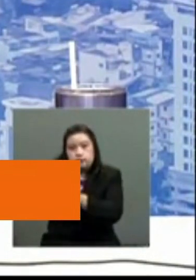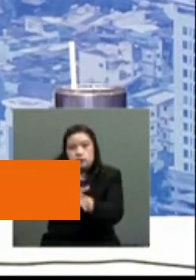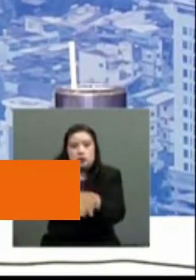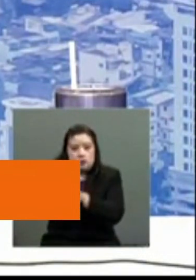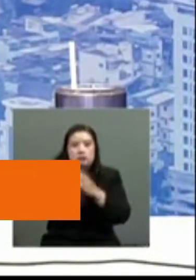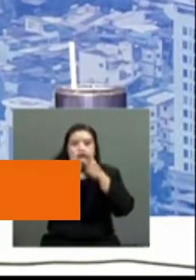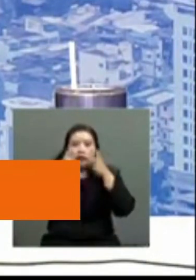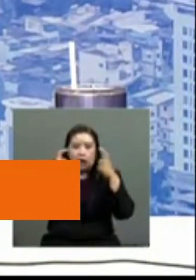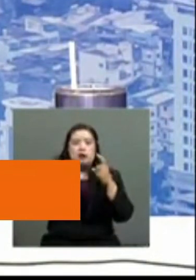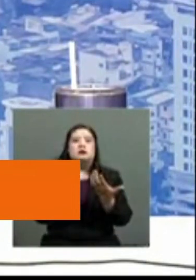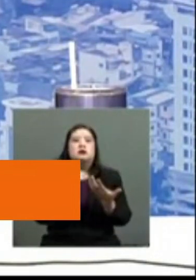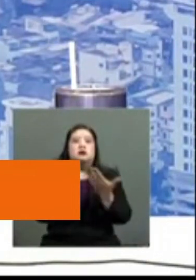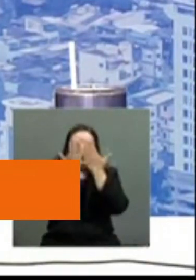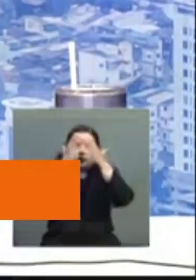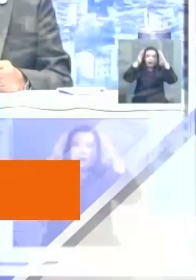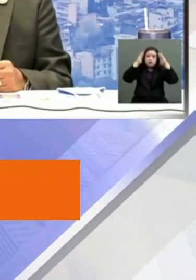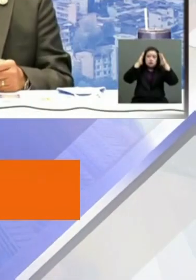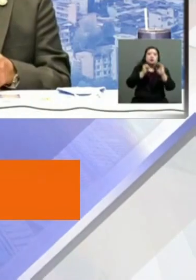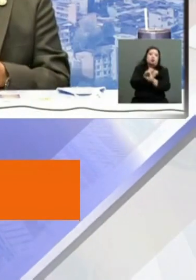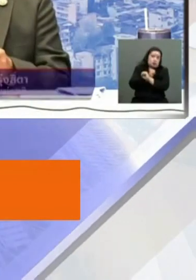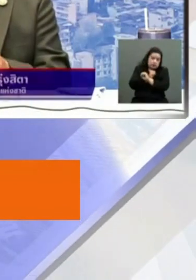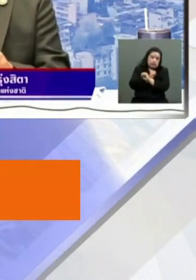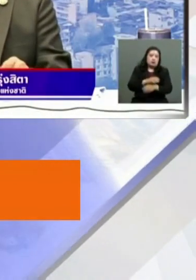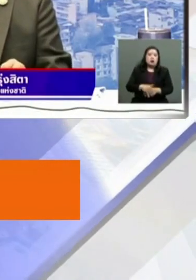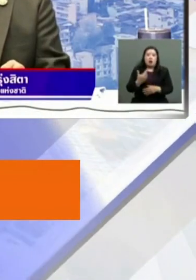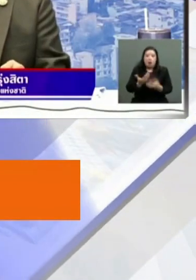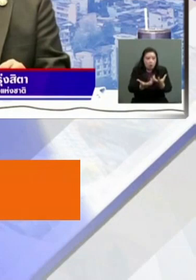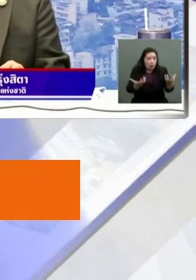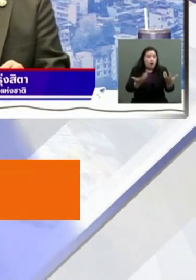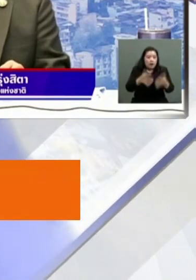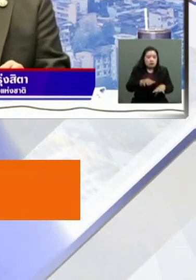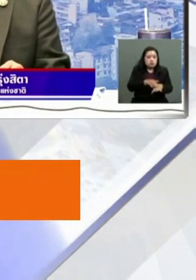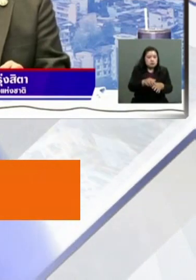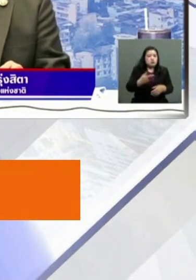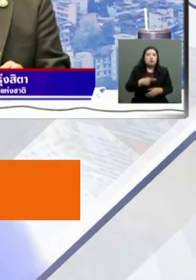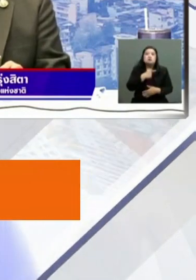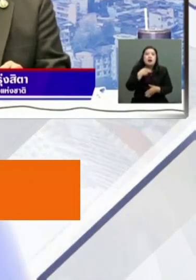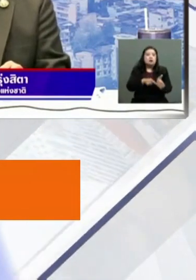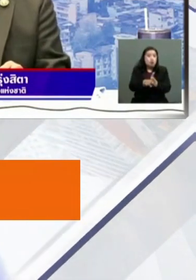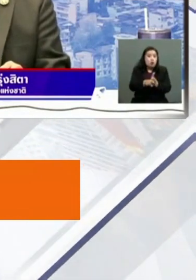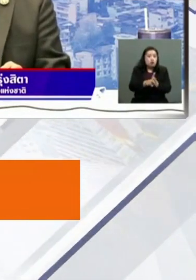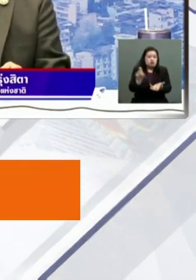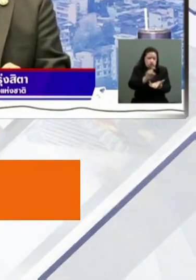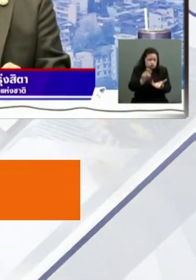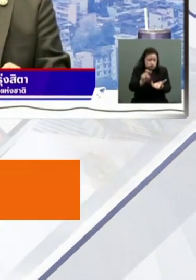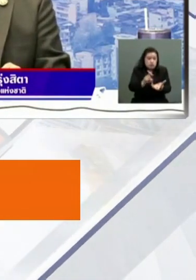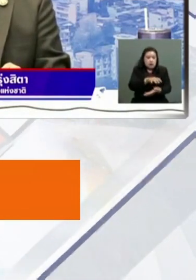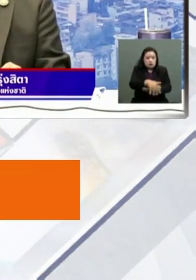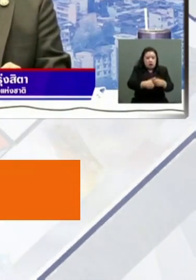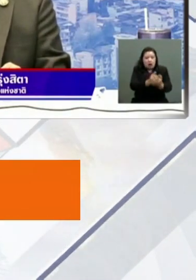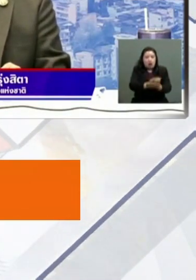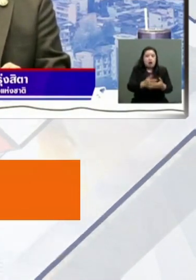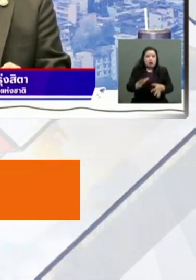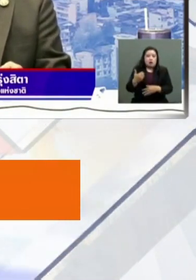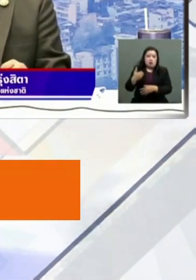ใส่ชิลเฟสชิลต่างๆทำความสะอาดเครื่องไม้เครื่องมือทำความสะอาดพื้นผิวขยะมูลฝอยในร้านต้องเ